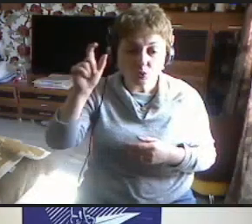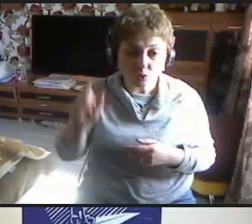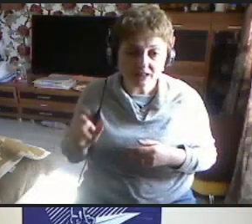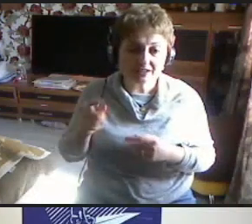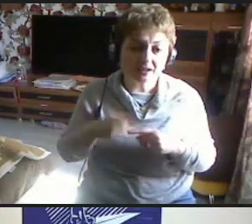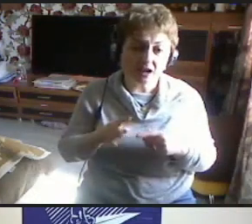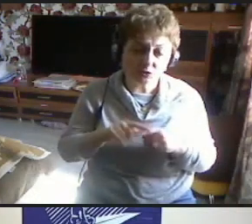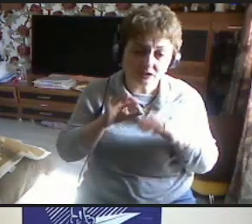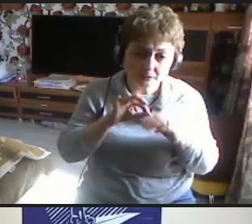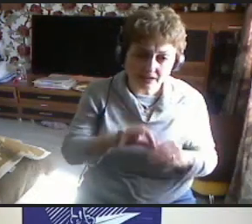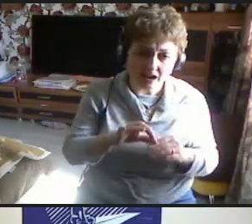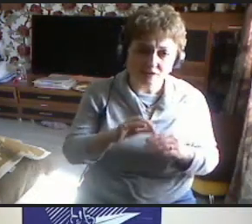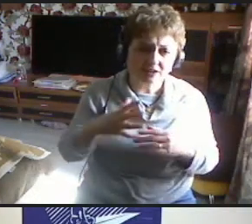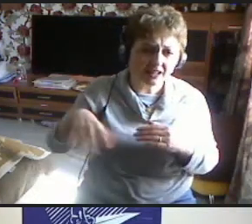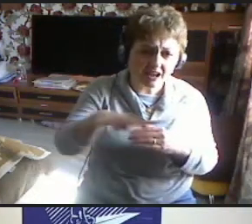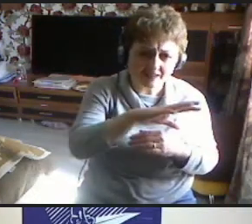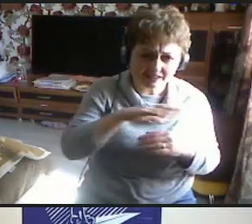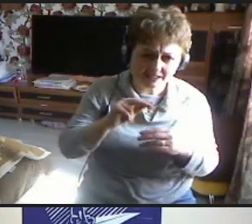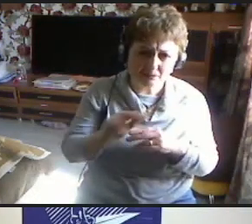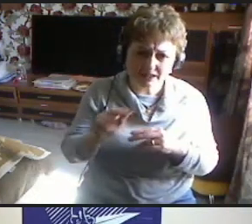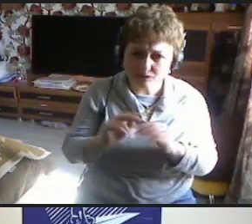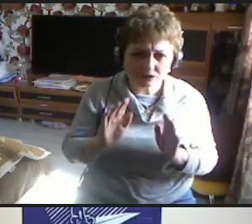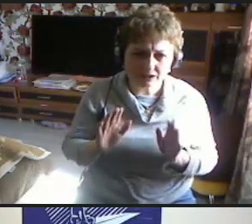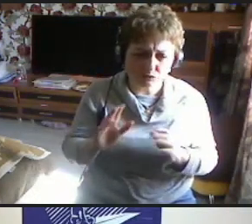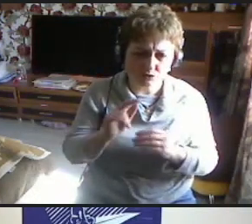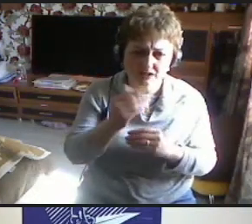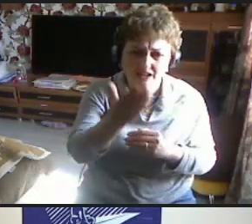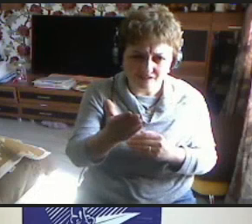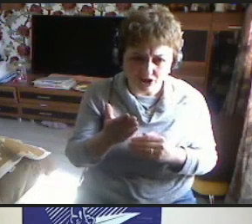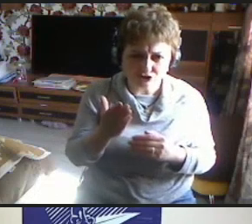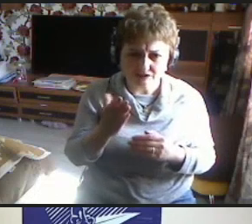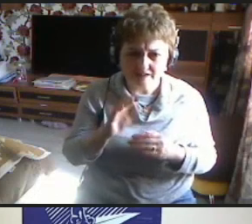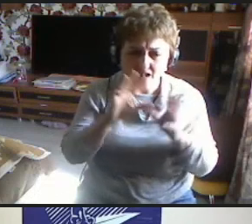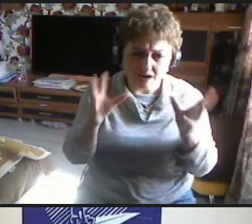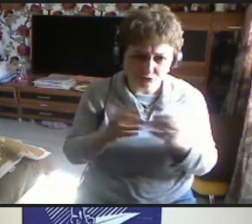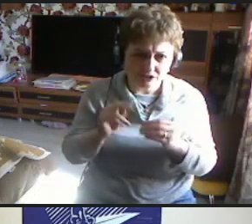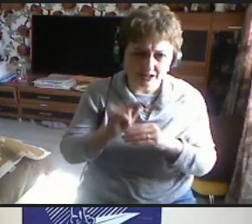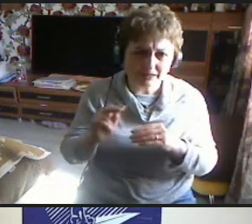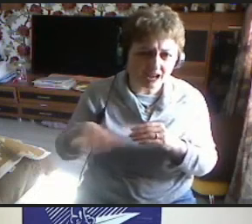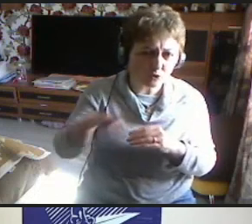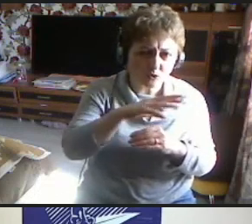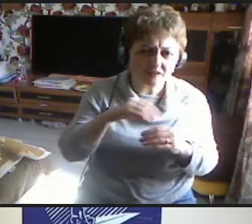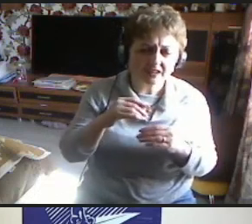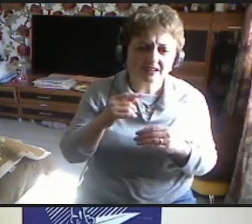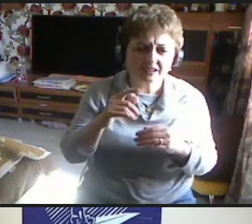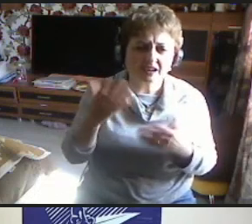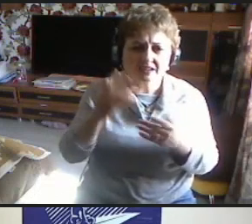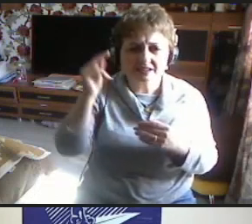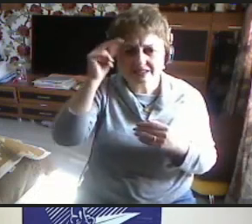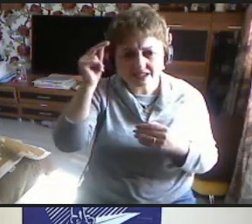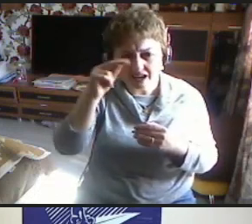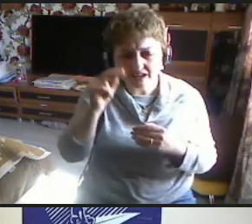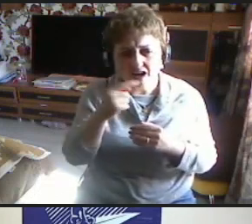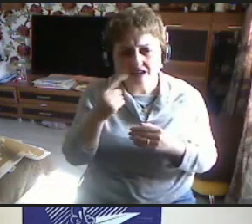для всех педагогов, а не только для вашего, а вообще для педагогов, некоторые занятия, там и по